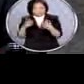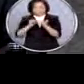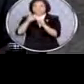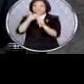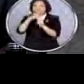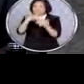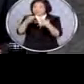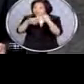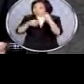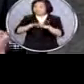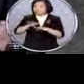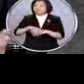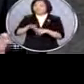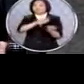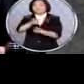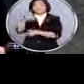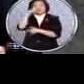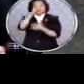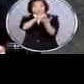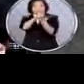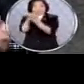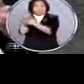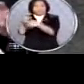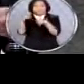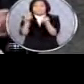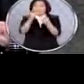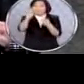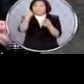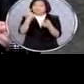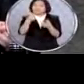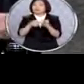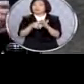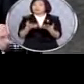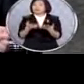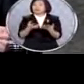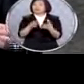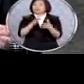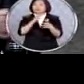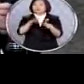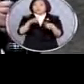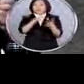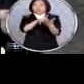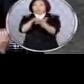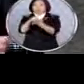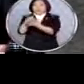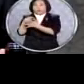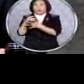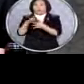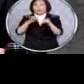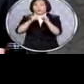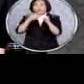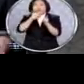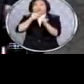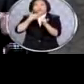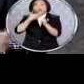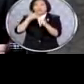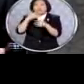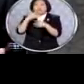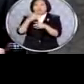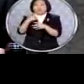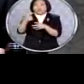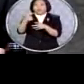制度。欧债的问题起因就是庞大的过当的那些这个社会福利制度拖